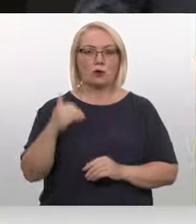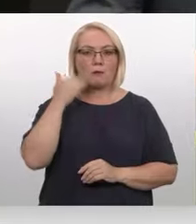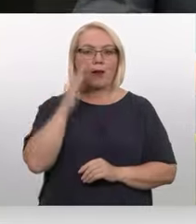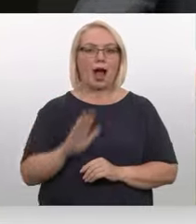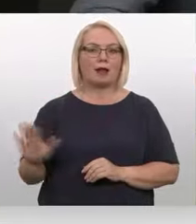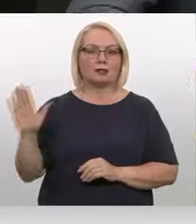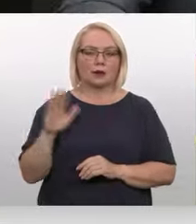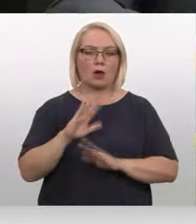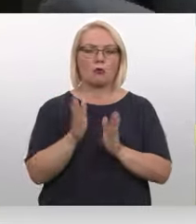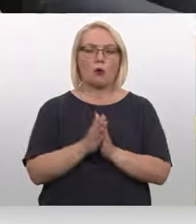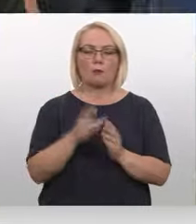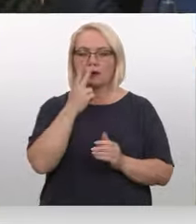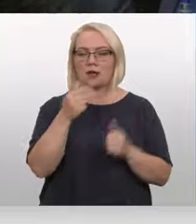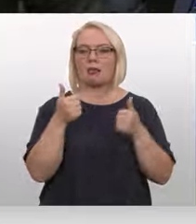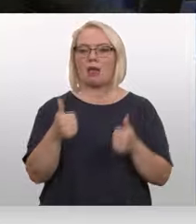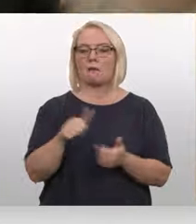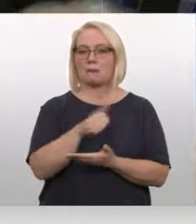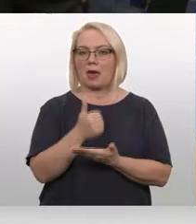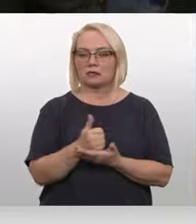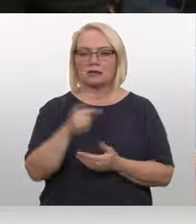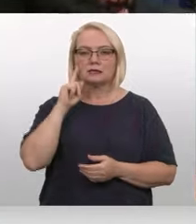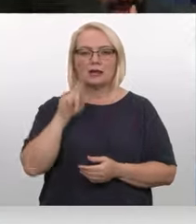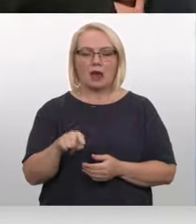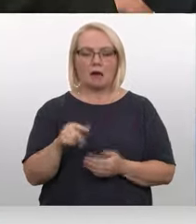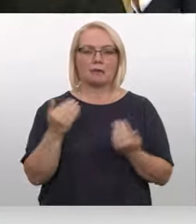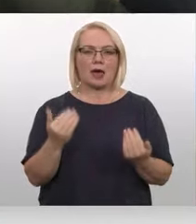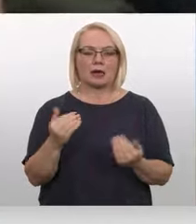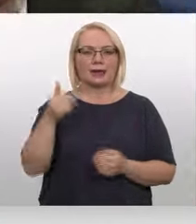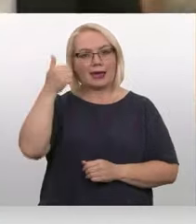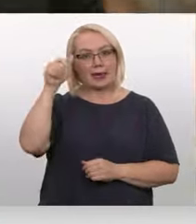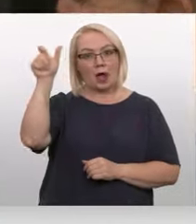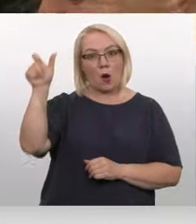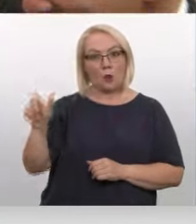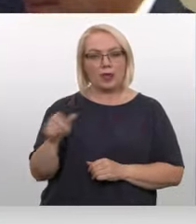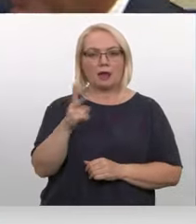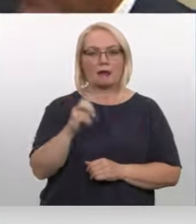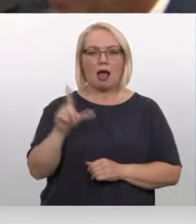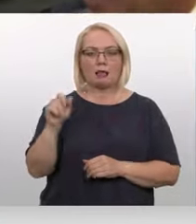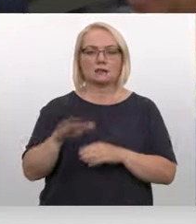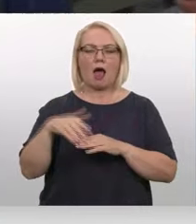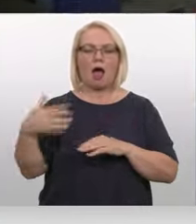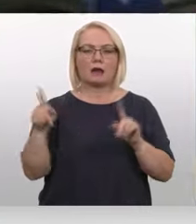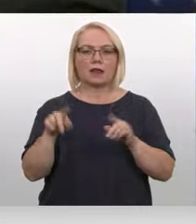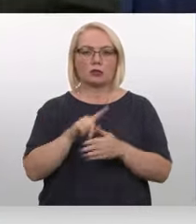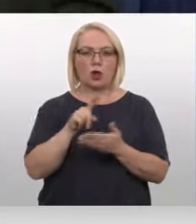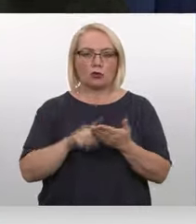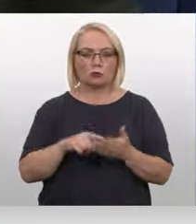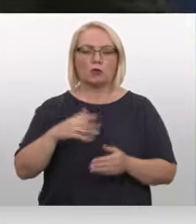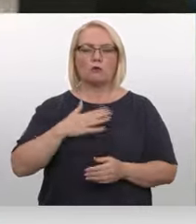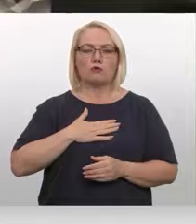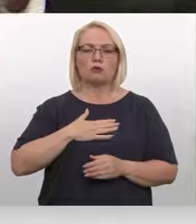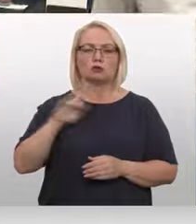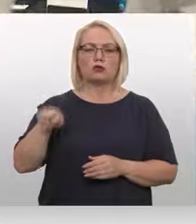kopumā, kā jau tu teici, ir labi pārstāvēta. Mēs zināmam, tad zinām, ka Igaunietei Kajai Kallasai ir ārlietas, Dombrovskim ekonomika